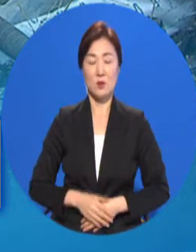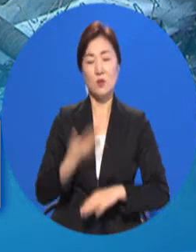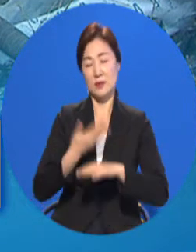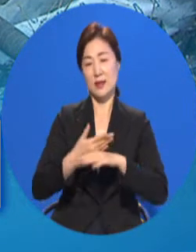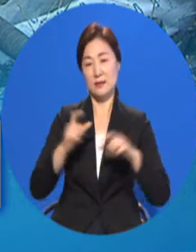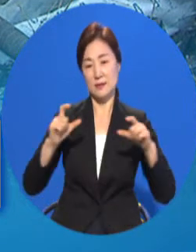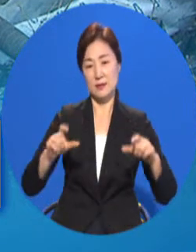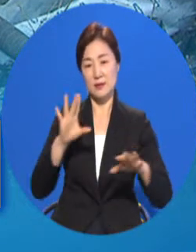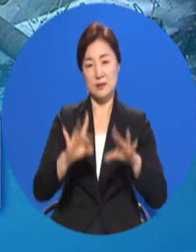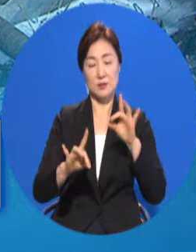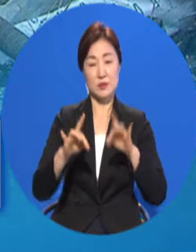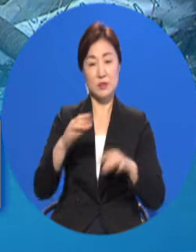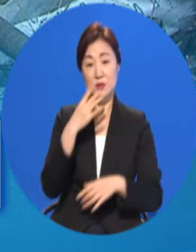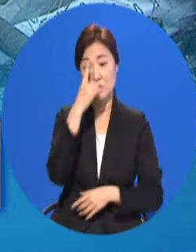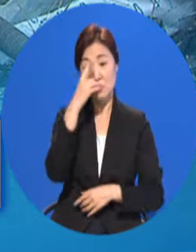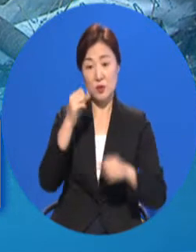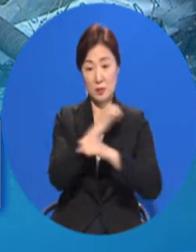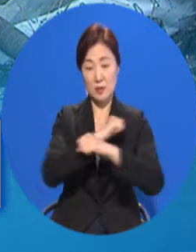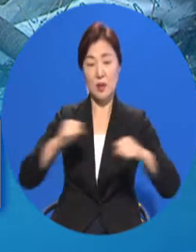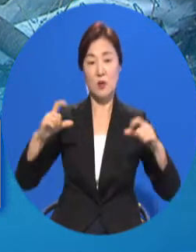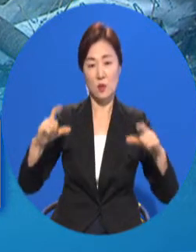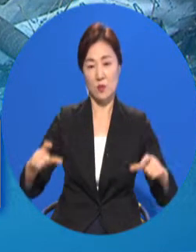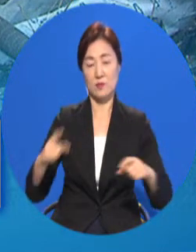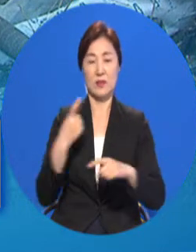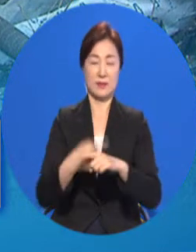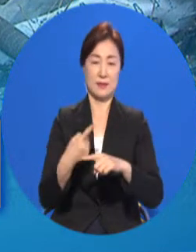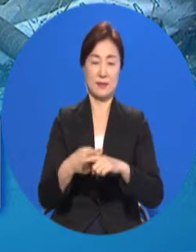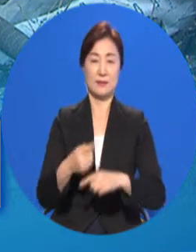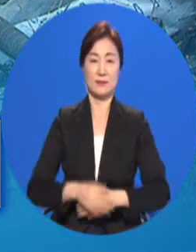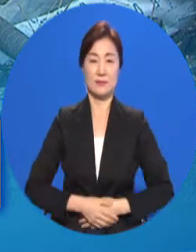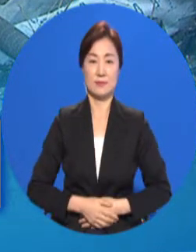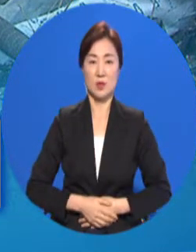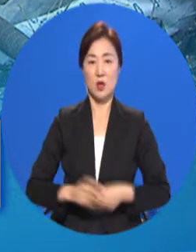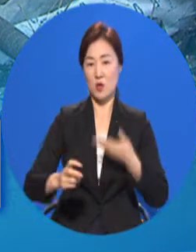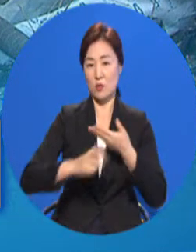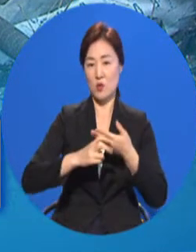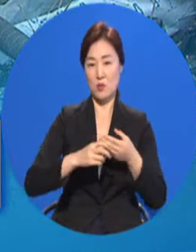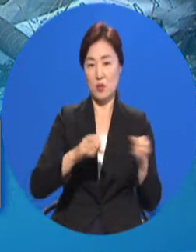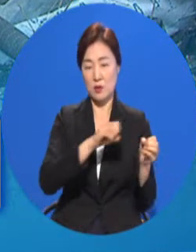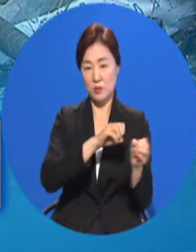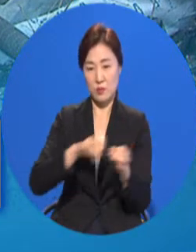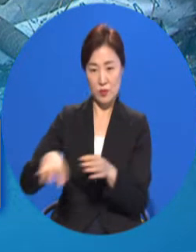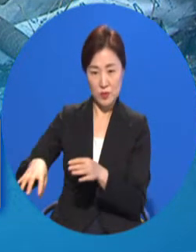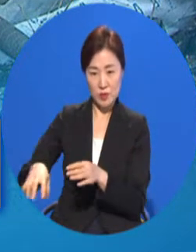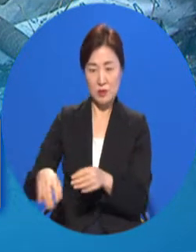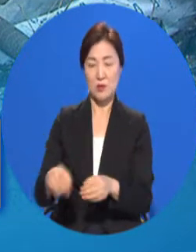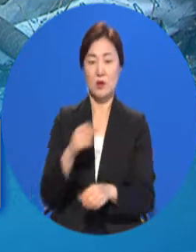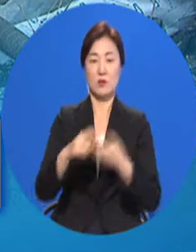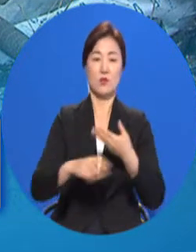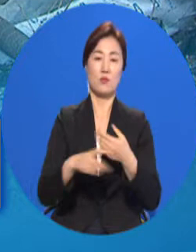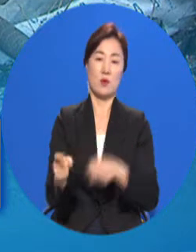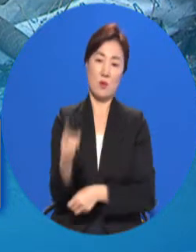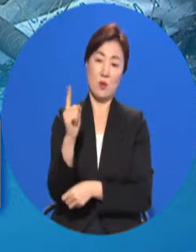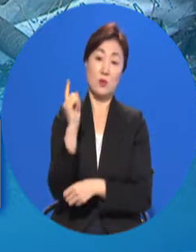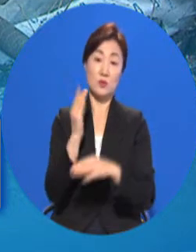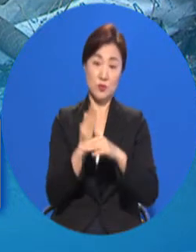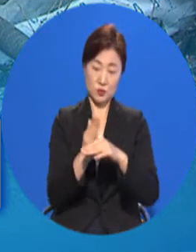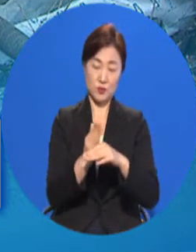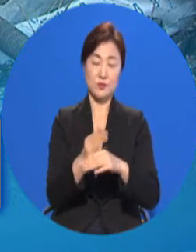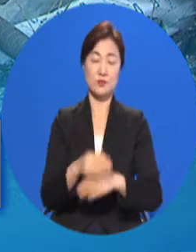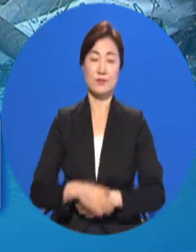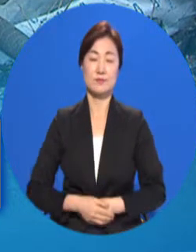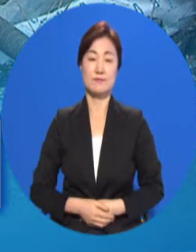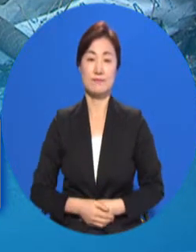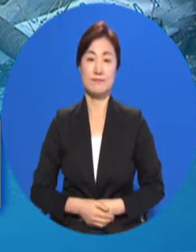다른 생태계의 보고 순천만 습지도 마찬가지입니다. 불법 쓰레기 투기와 불법 어업이 끊이지 않고 있습니다.